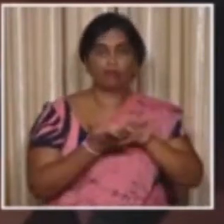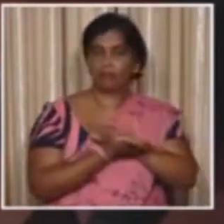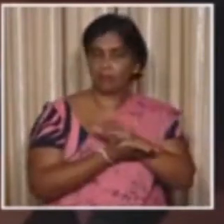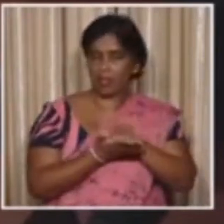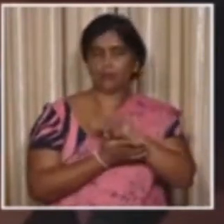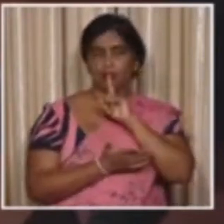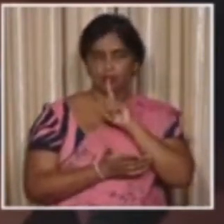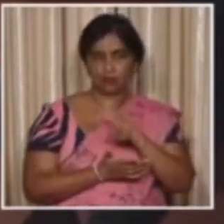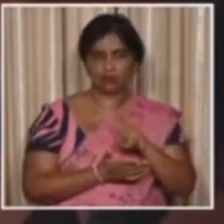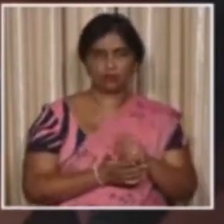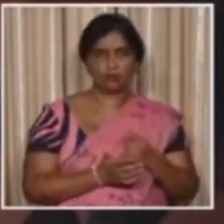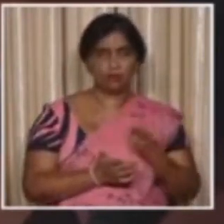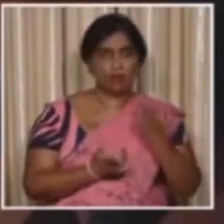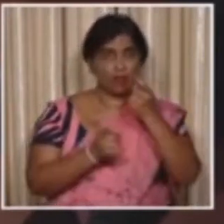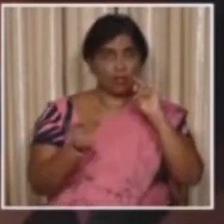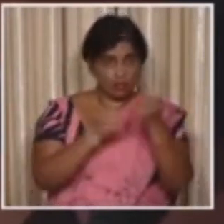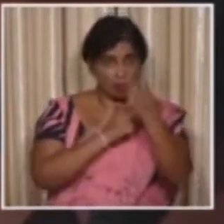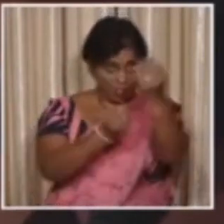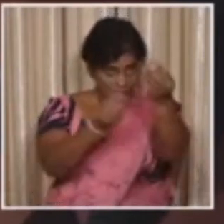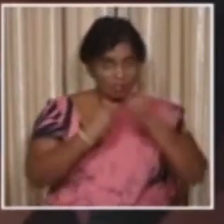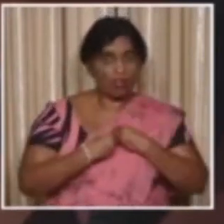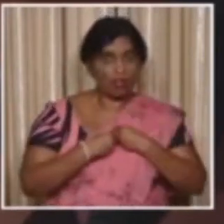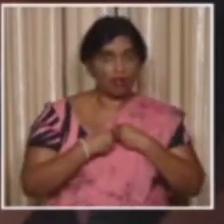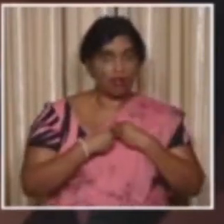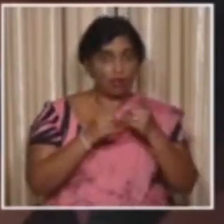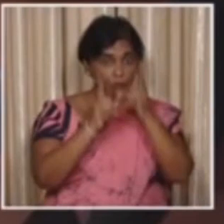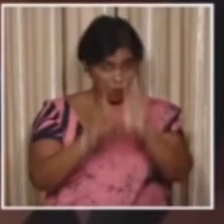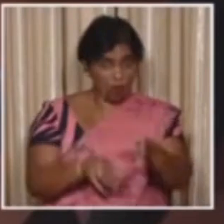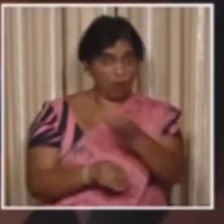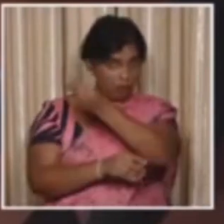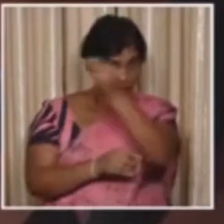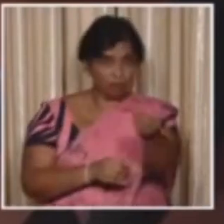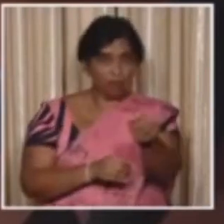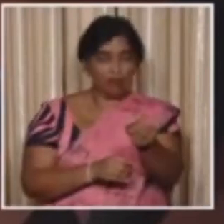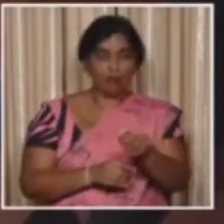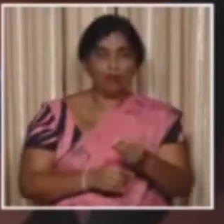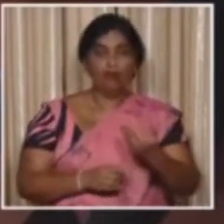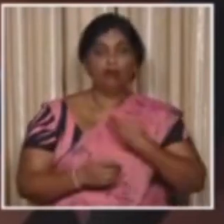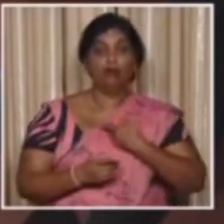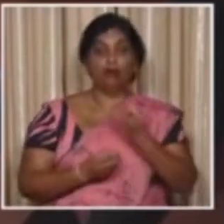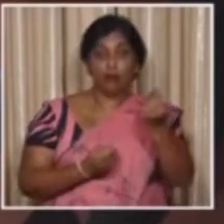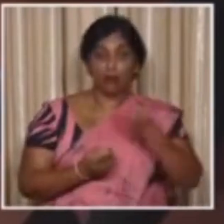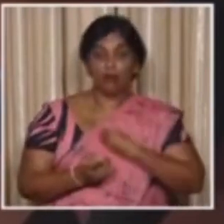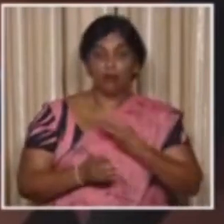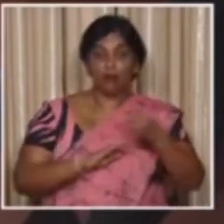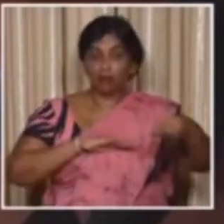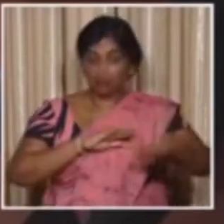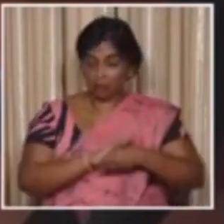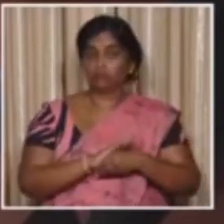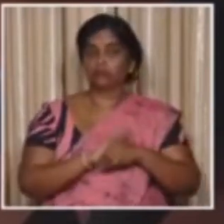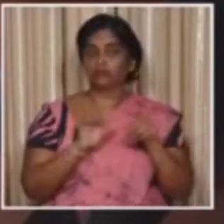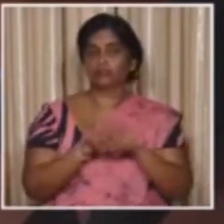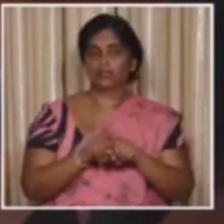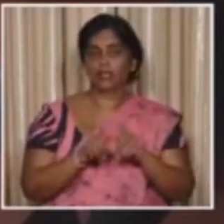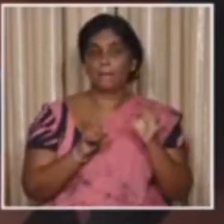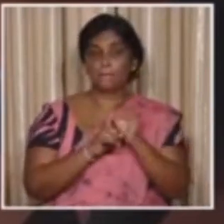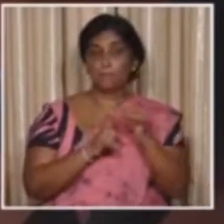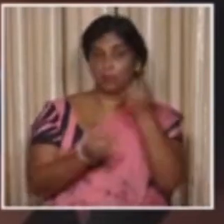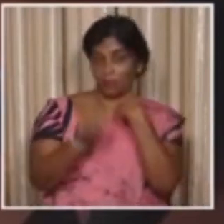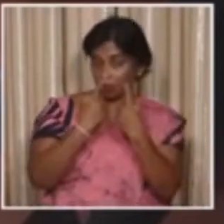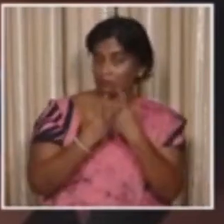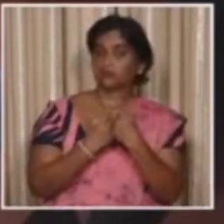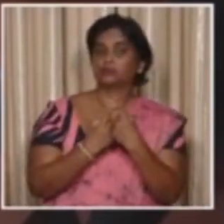ඕන සම්මික සල්ලි අපිට ආවා ප්‍රසන්නට අනුවා අපිට ඇවිල්ලා තියෙනවා නම් ඒක කප්පමක් වෙන්න ඕන ප්‍රසන්නලා පරීක්ෂණ